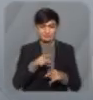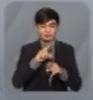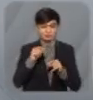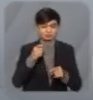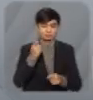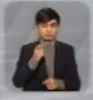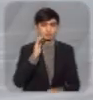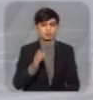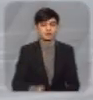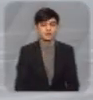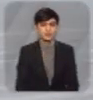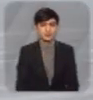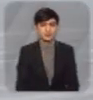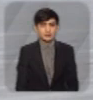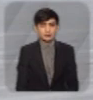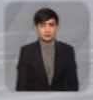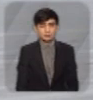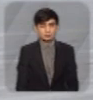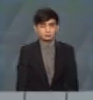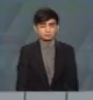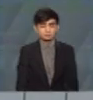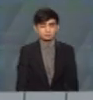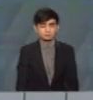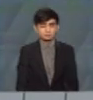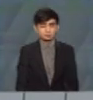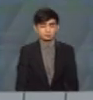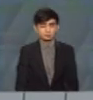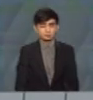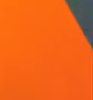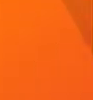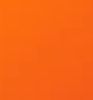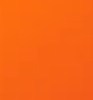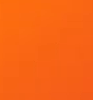задуманное. Ардак Камал, Дидар Елеов, Информбюро, Алматы.